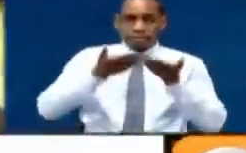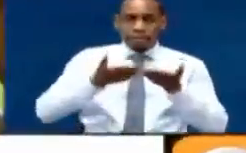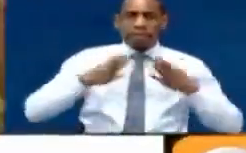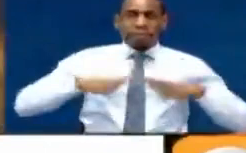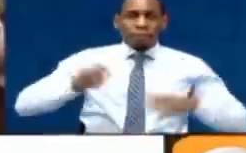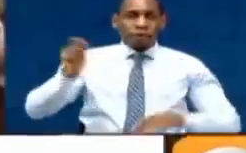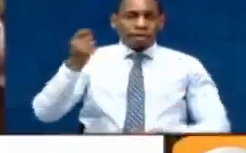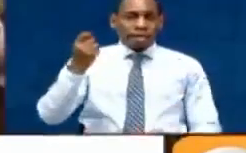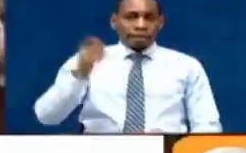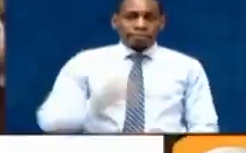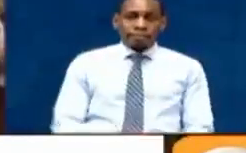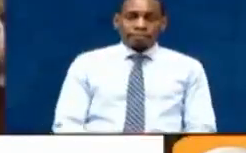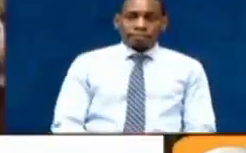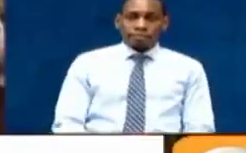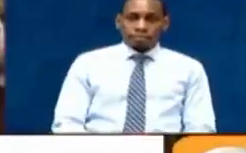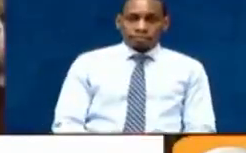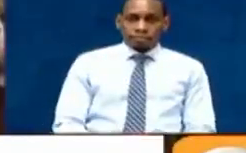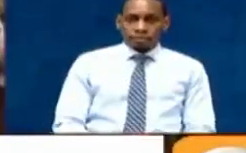wa Kenya.